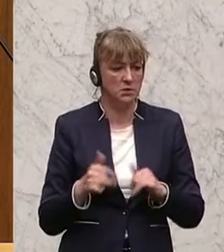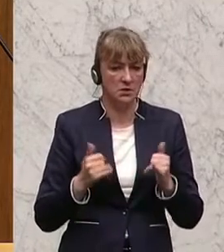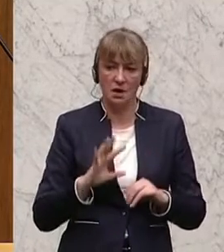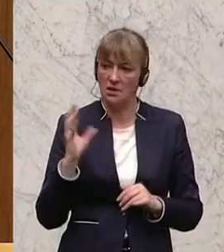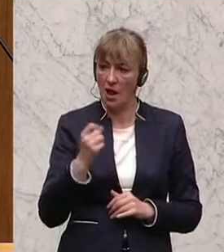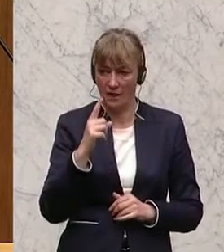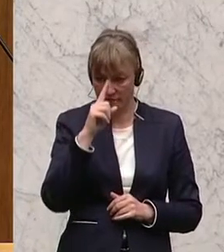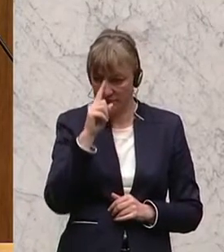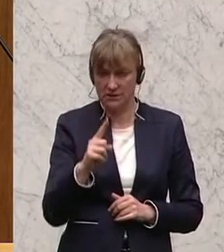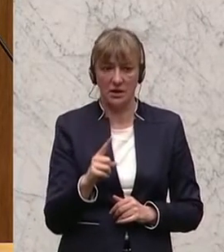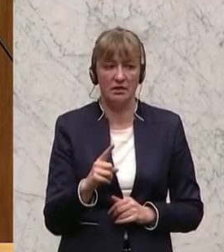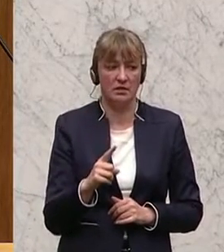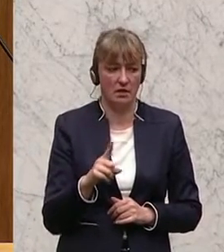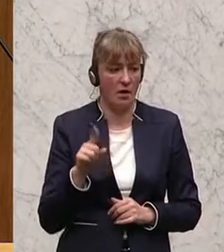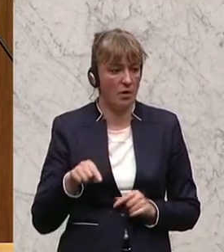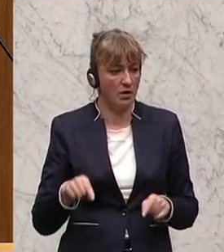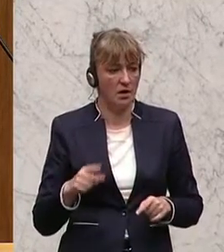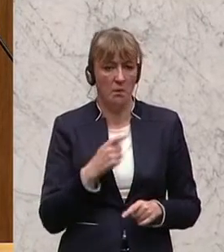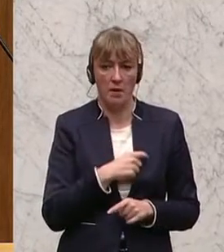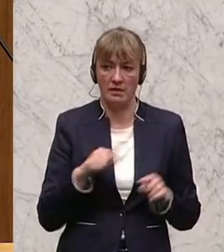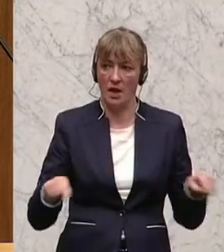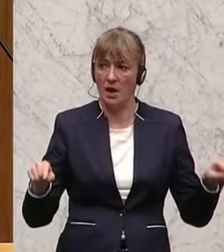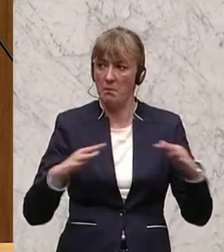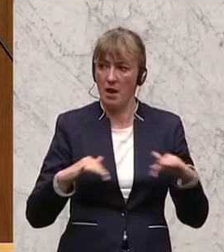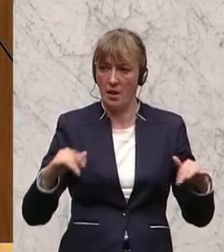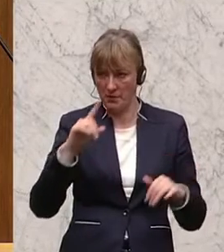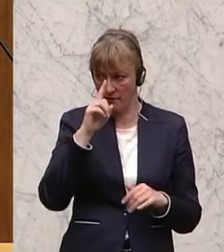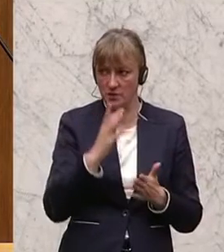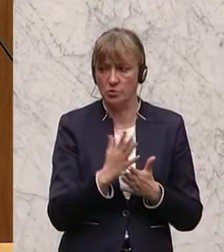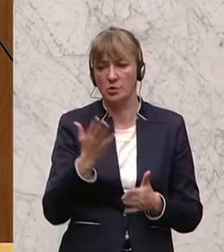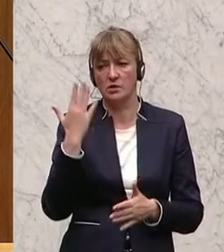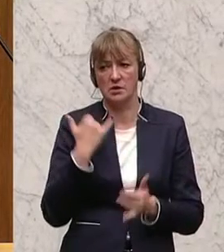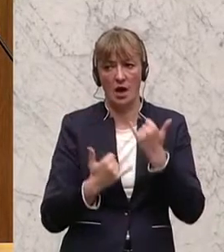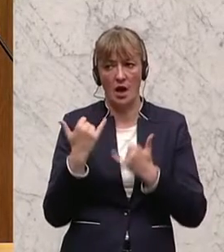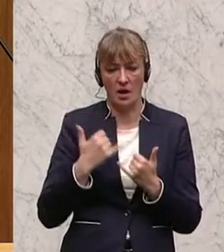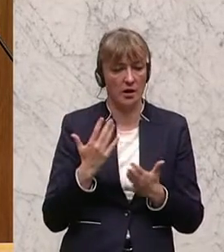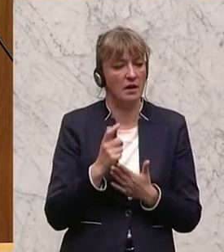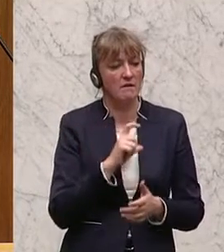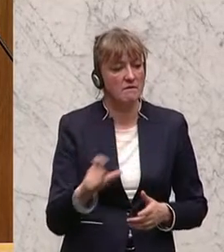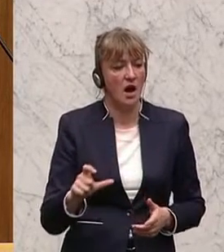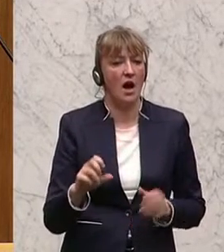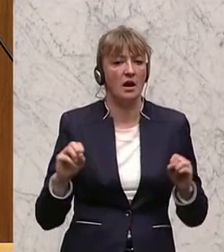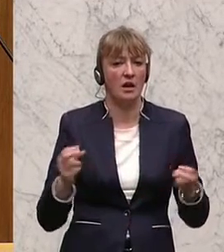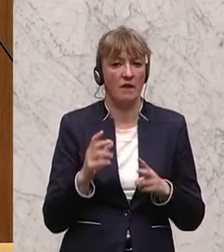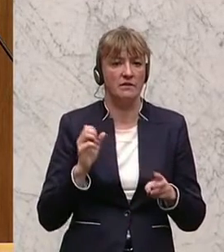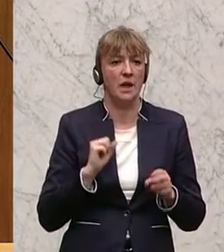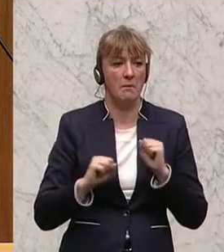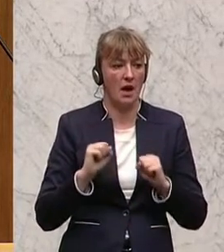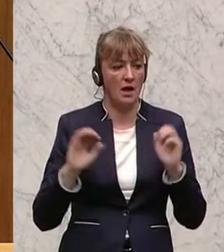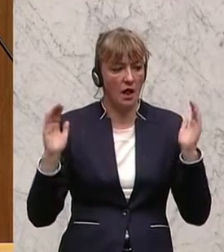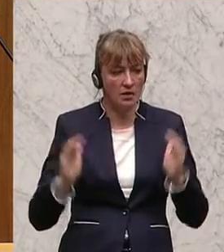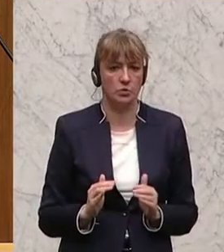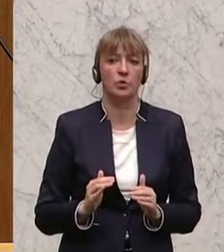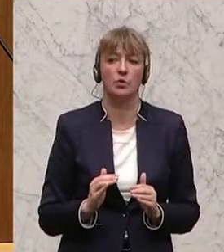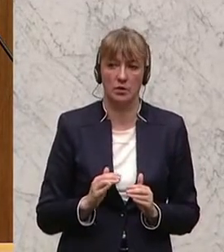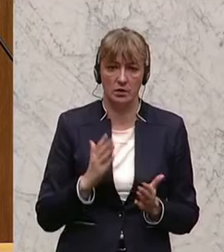alle und auch alle hier vertretenen Parteien im Parlament, dass seit Jahren der Fachkräftemangel massiv zurückgeht. Sie wissen,